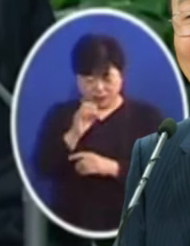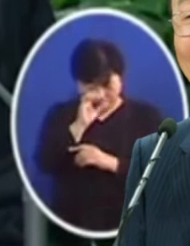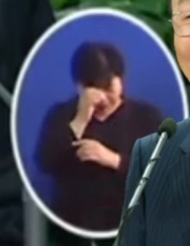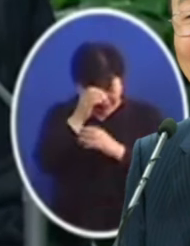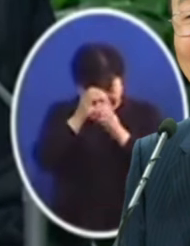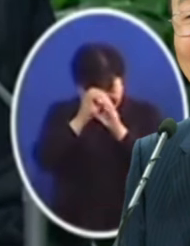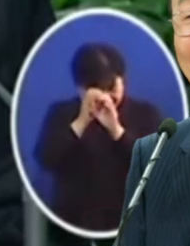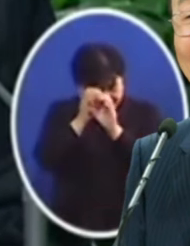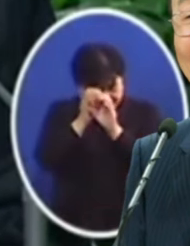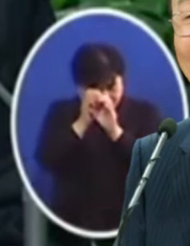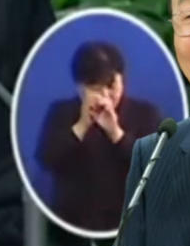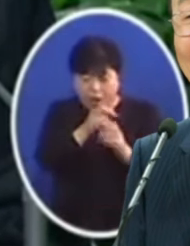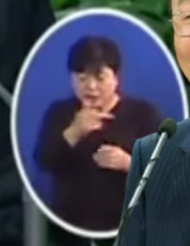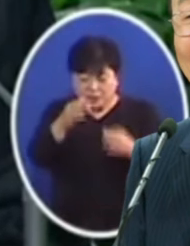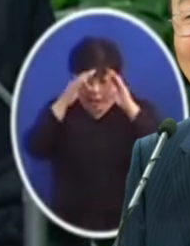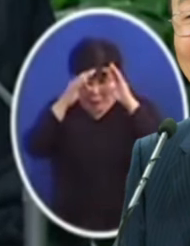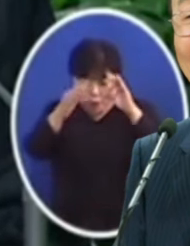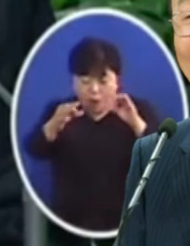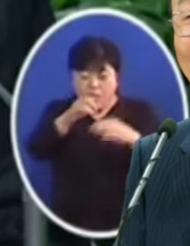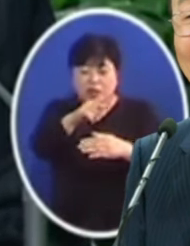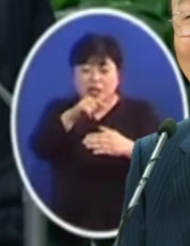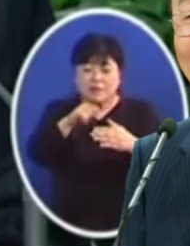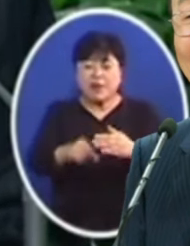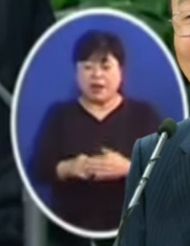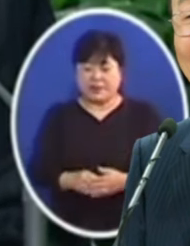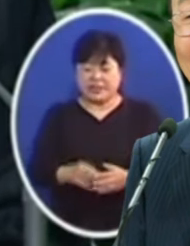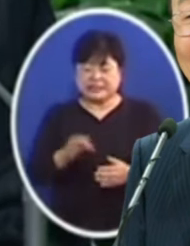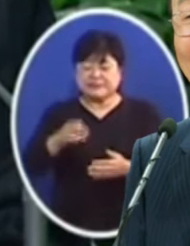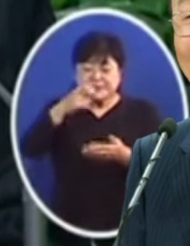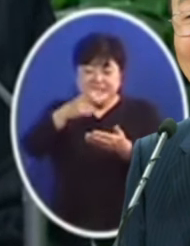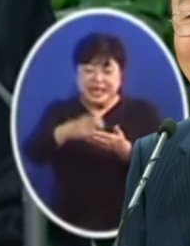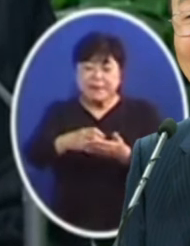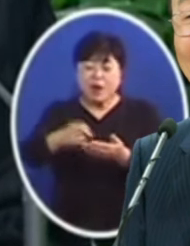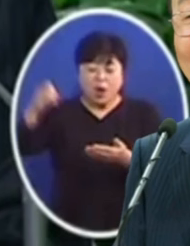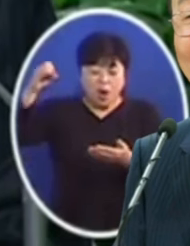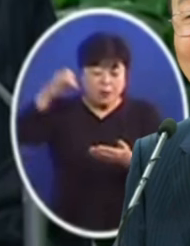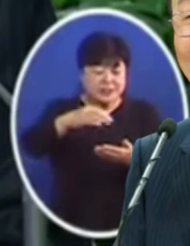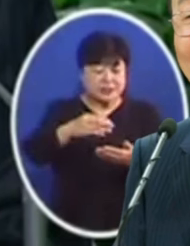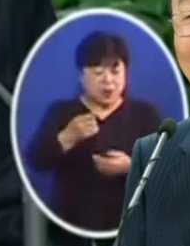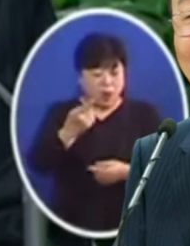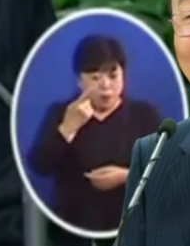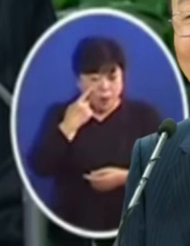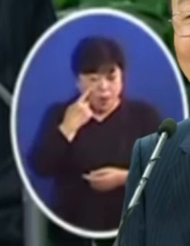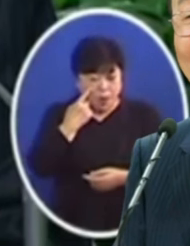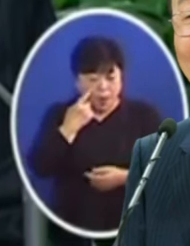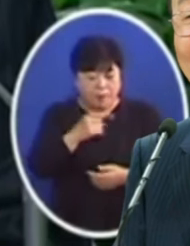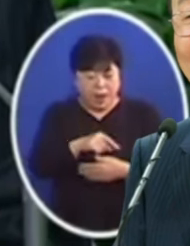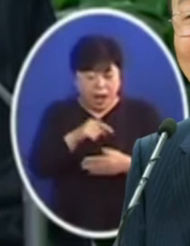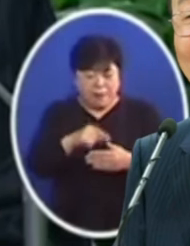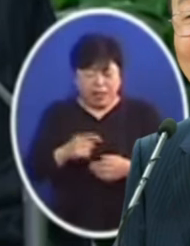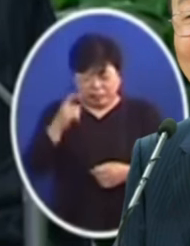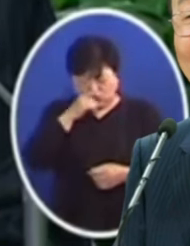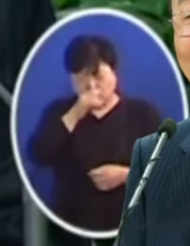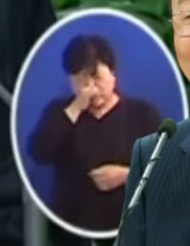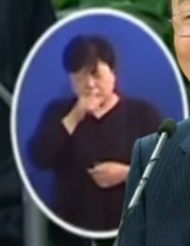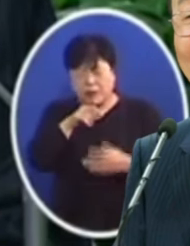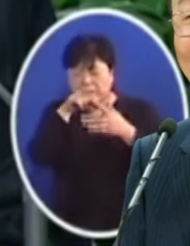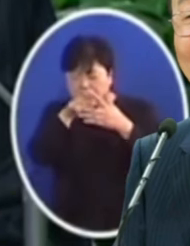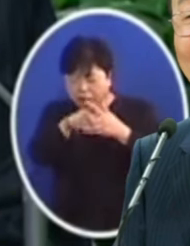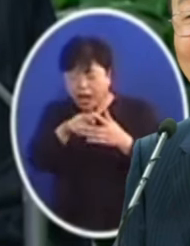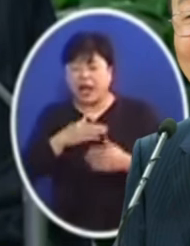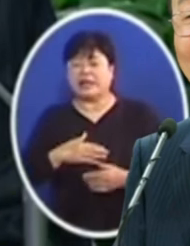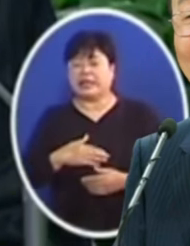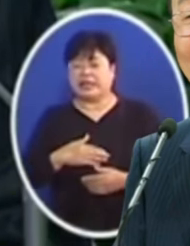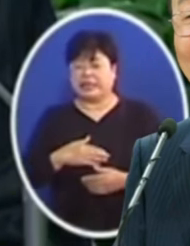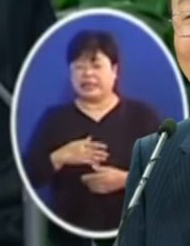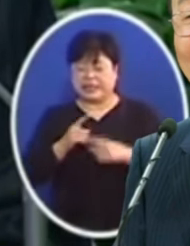것처럼 십계명을 우리 마음속에 비춰보면 우리 속에 어떤 쓰레기가 있는 것을 알 수 있어요. 성전에서